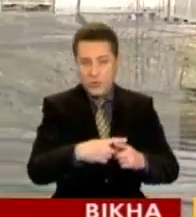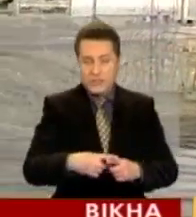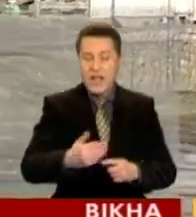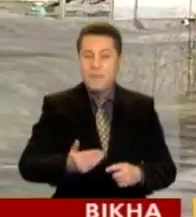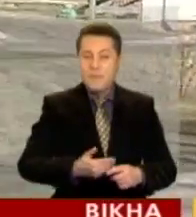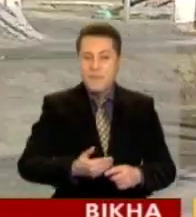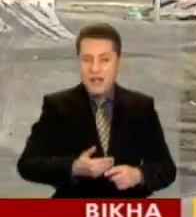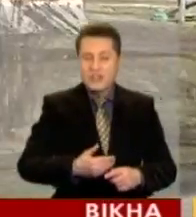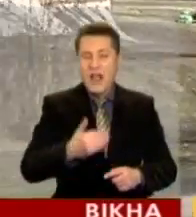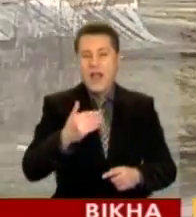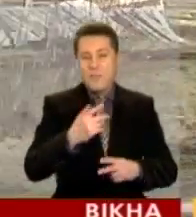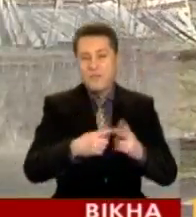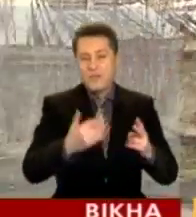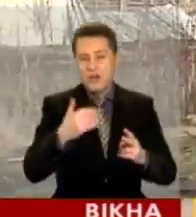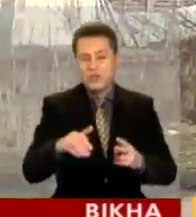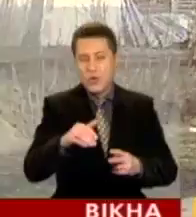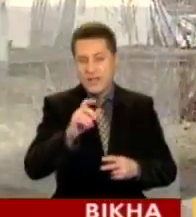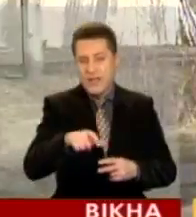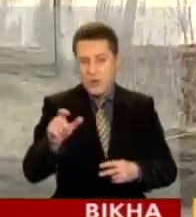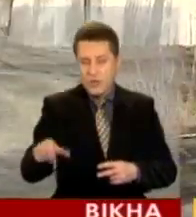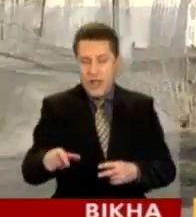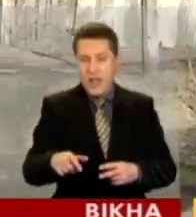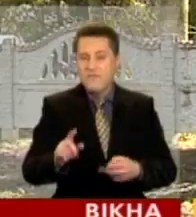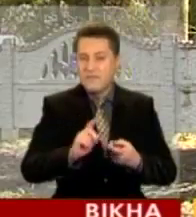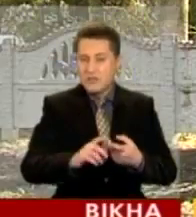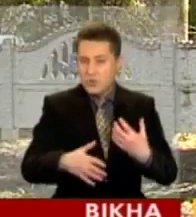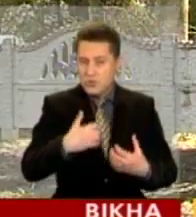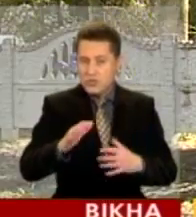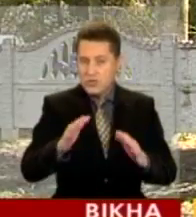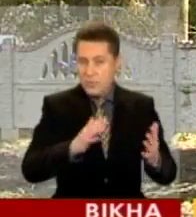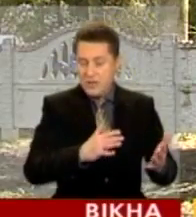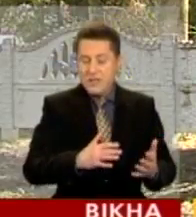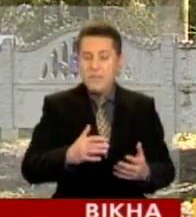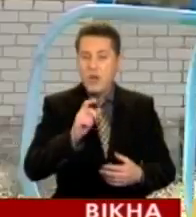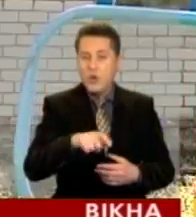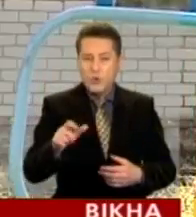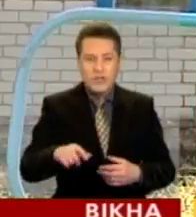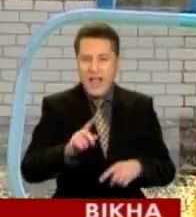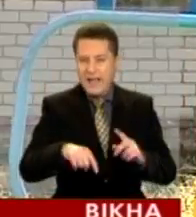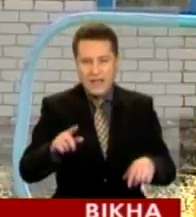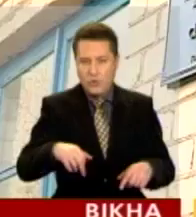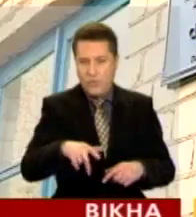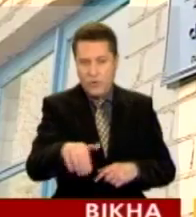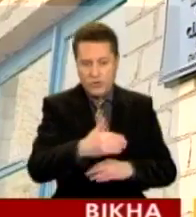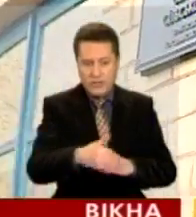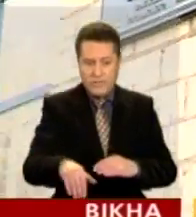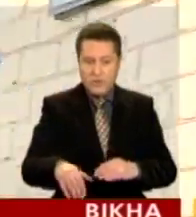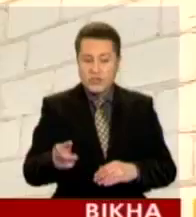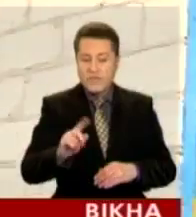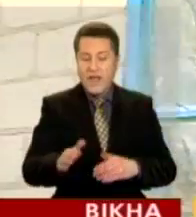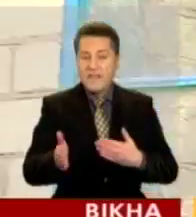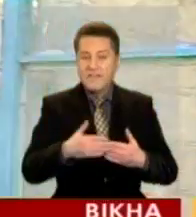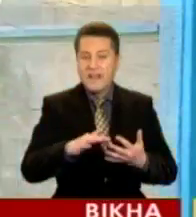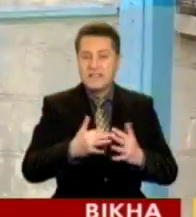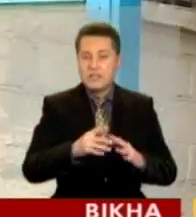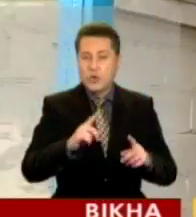селян. Та у зв'язку з тривожними подіями на кордоні люди намагаються якомога рідше виходити на вулицю. Навіть двері